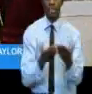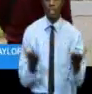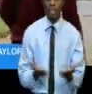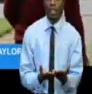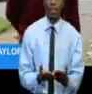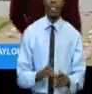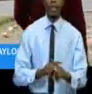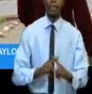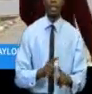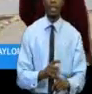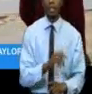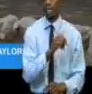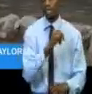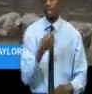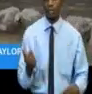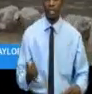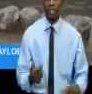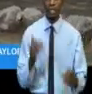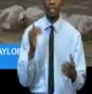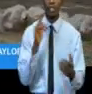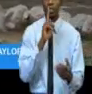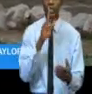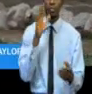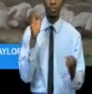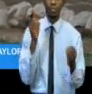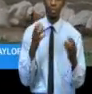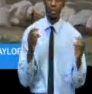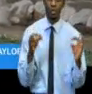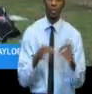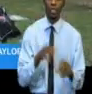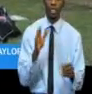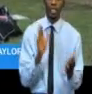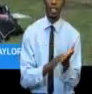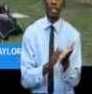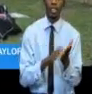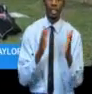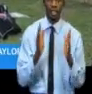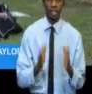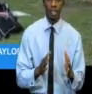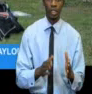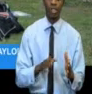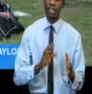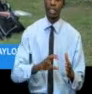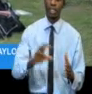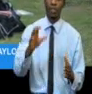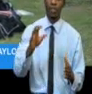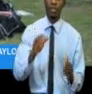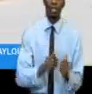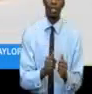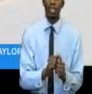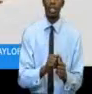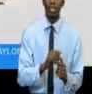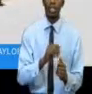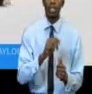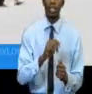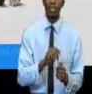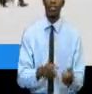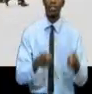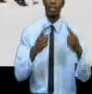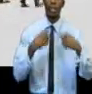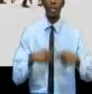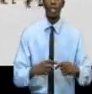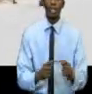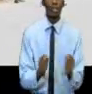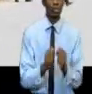loin de la maison, des parents et sans la surveillance d'un adulte. Ces enfants sont donc à la merci des